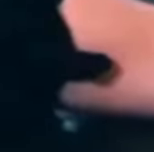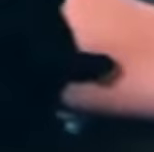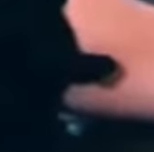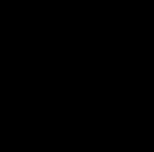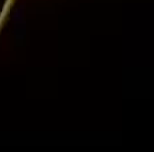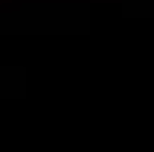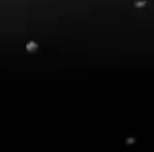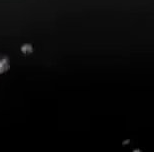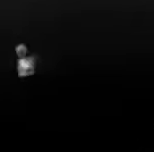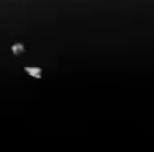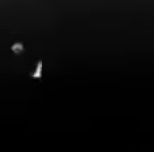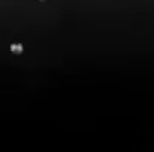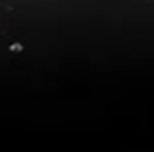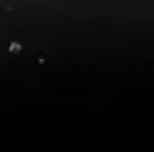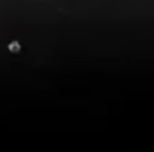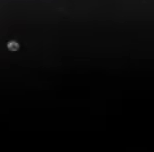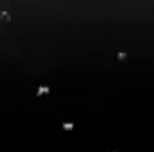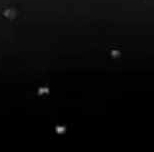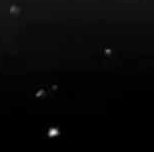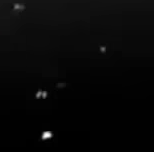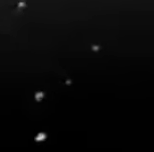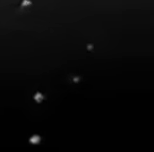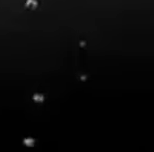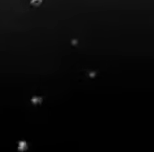best friend. To have and to hold.